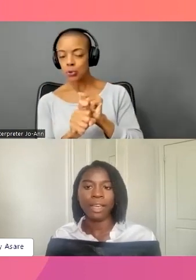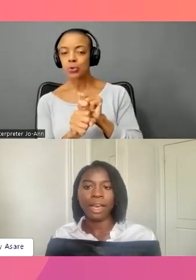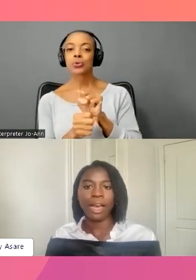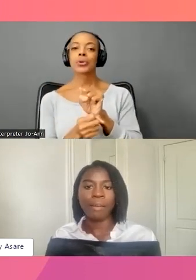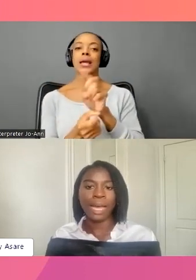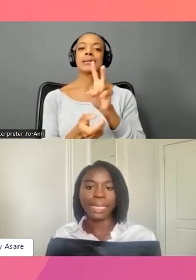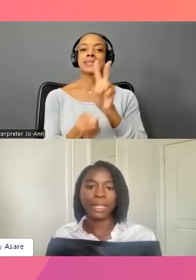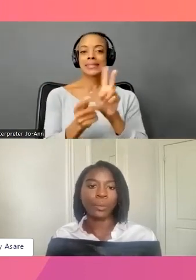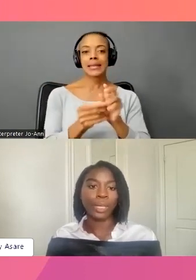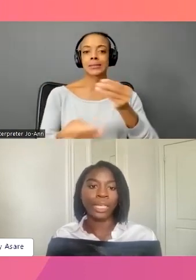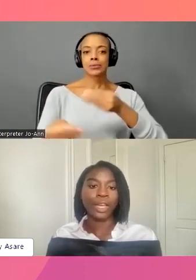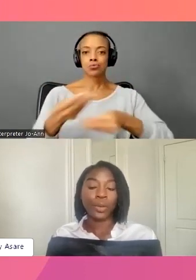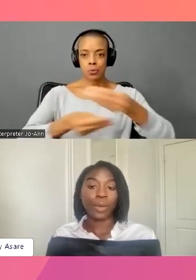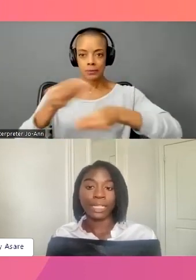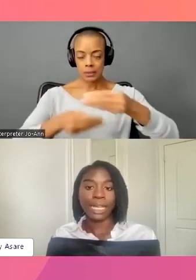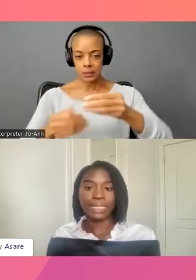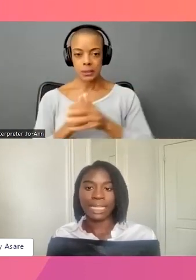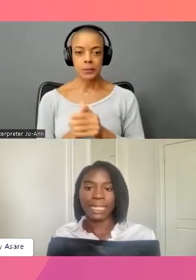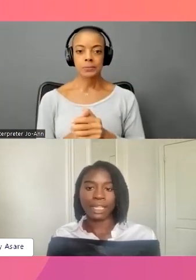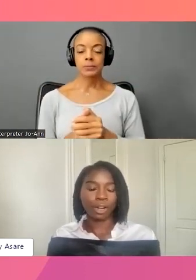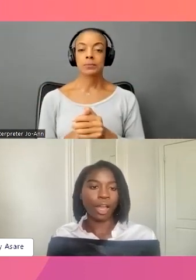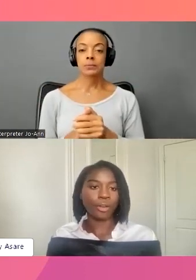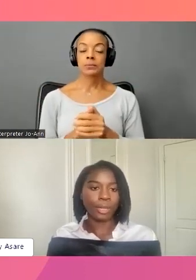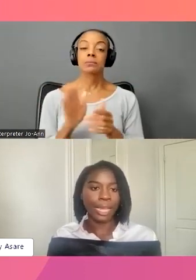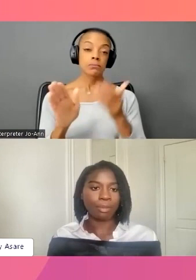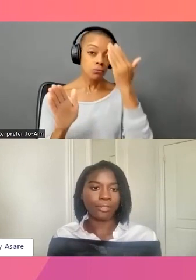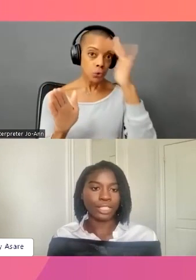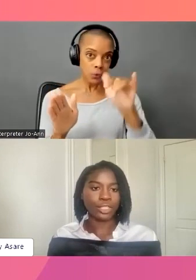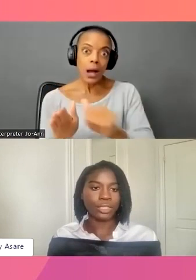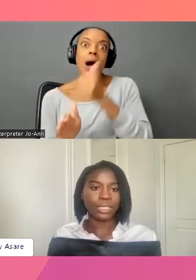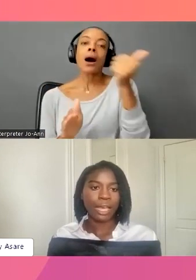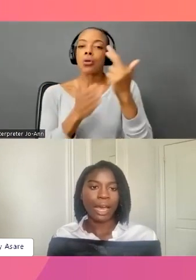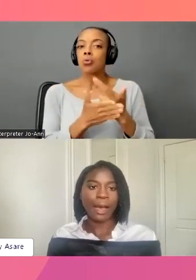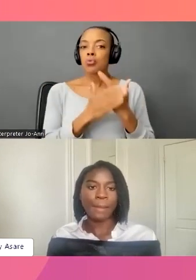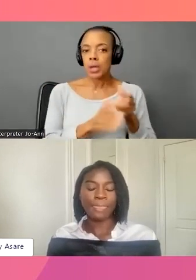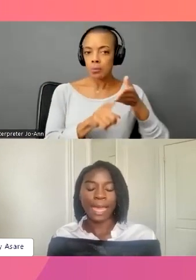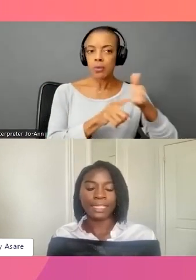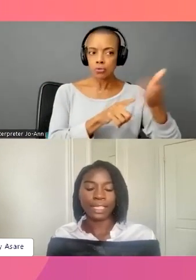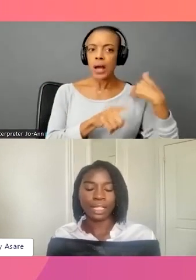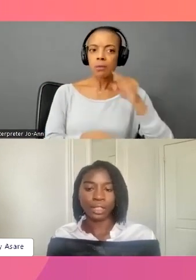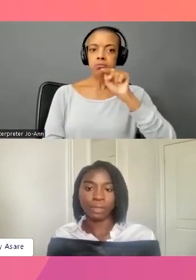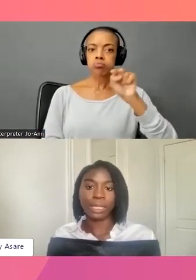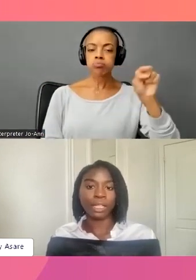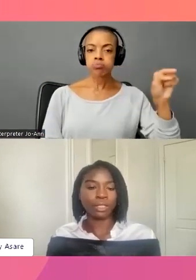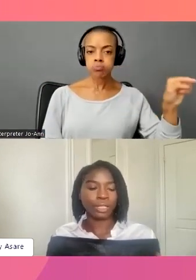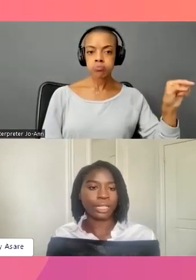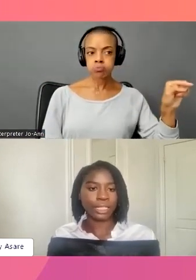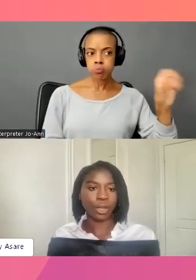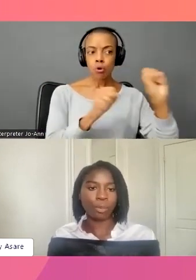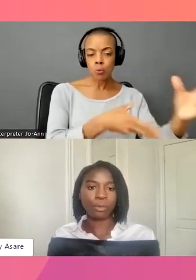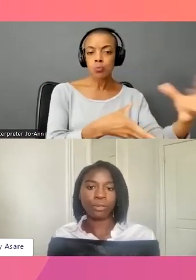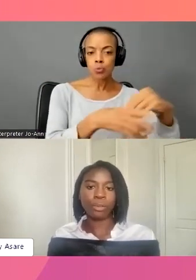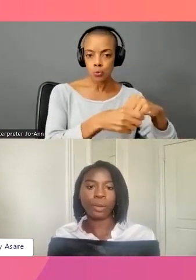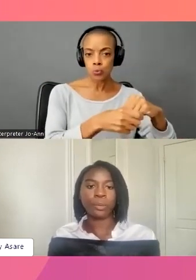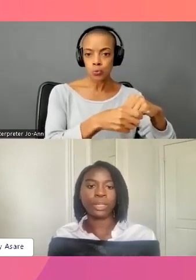survivantes de la violence conjugale, de travail du sexe et donc de violence fondée sur